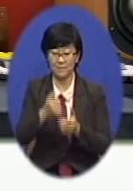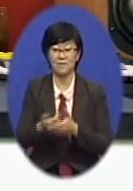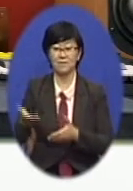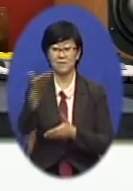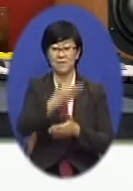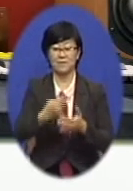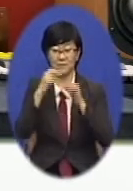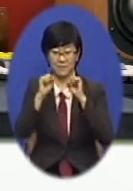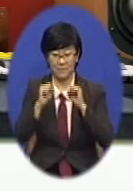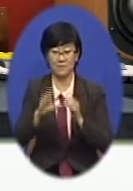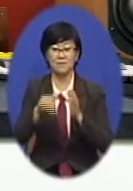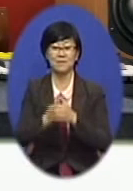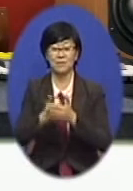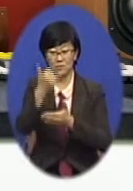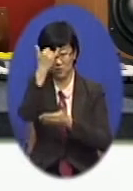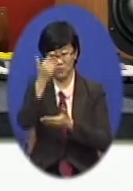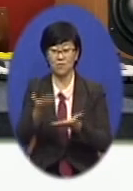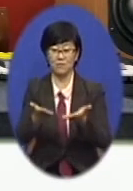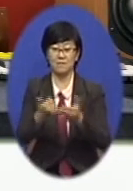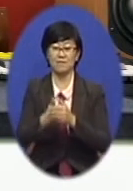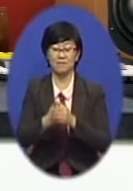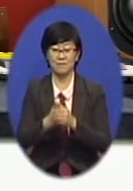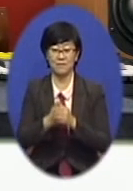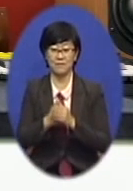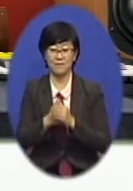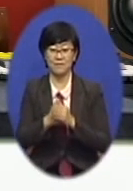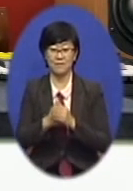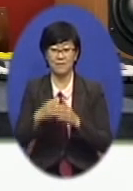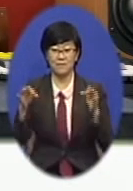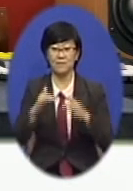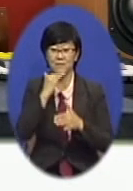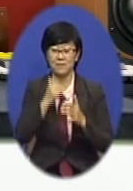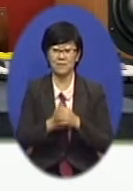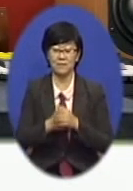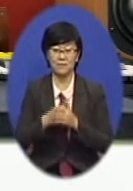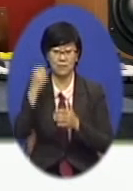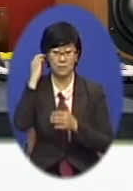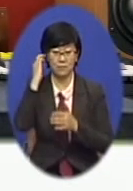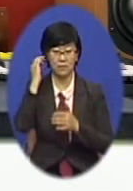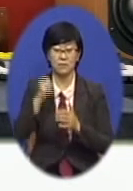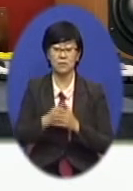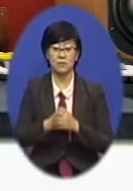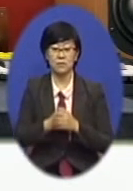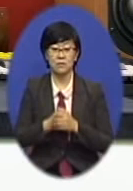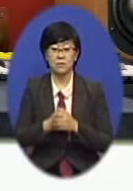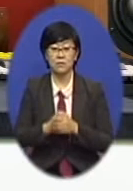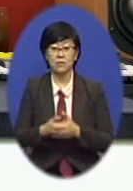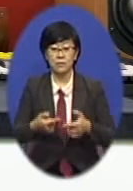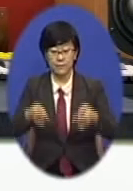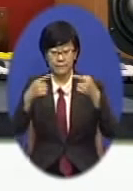여러분, 살아생전 효도하십시오. 음악 드리겠습니다. 음악 드리기 전에. 네.